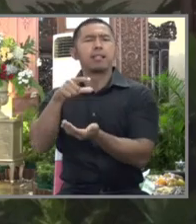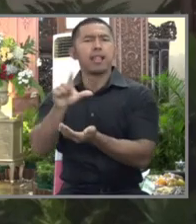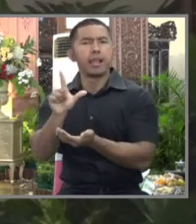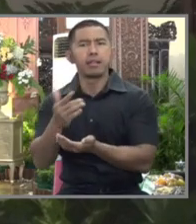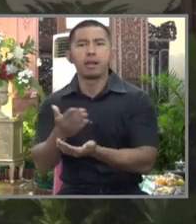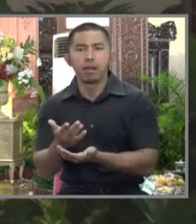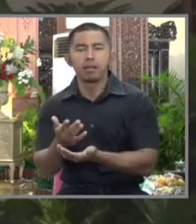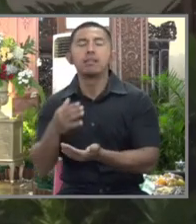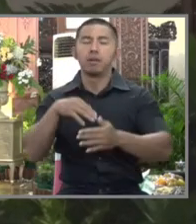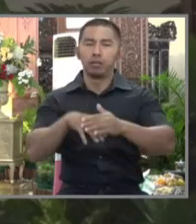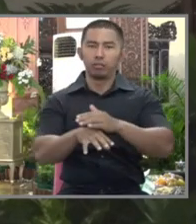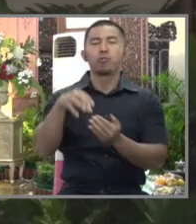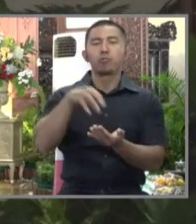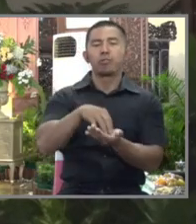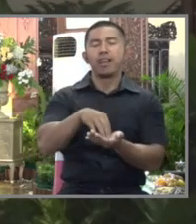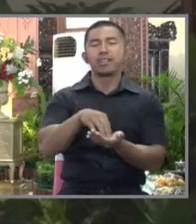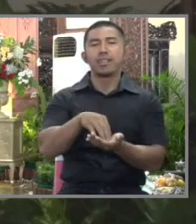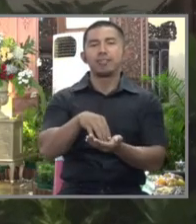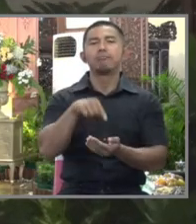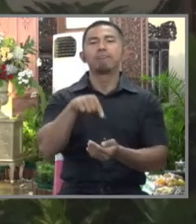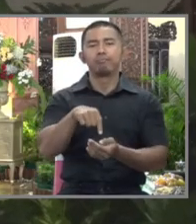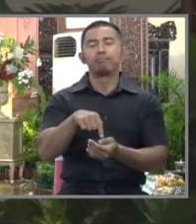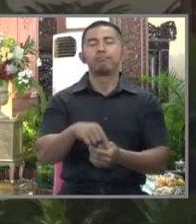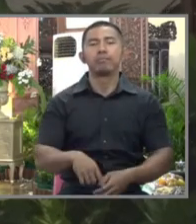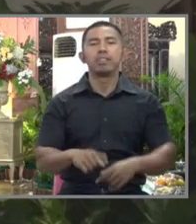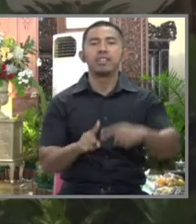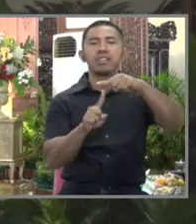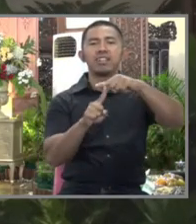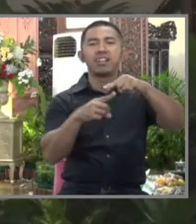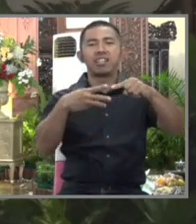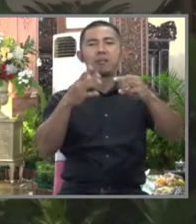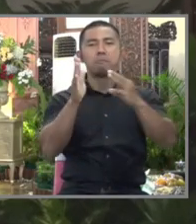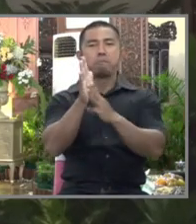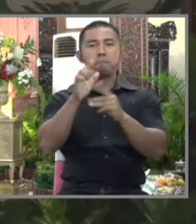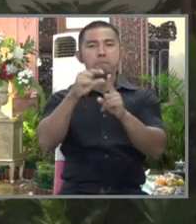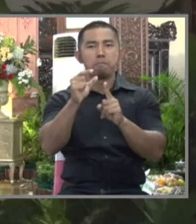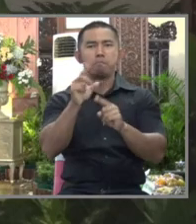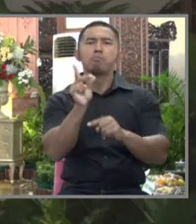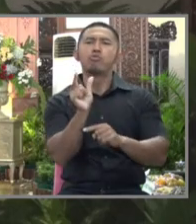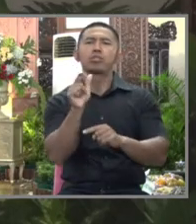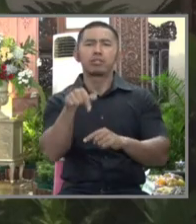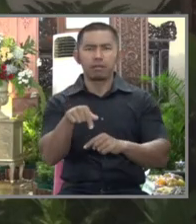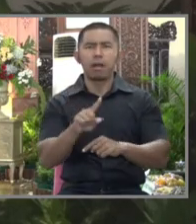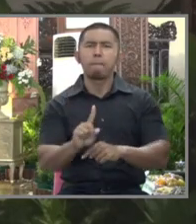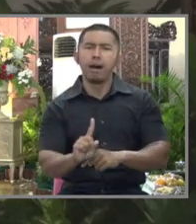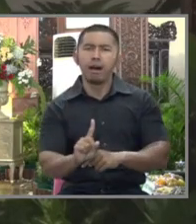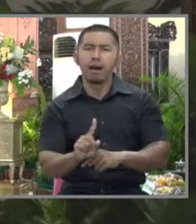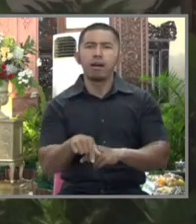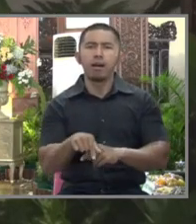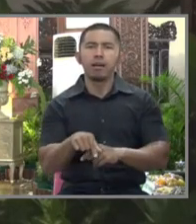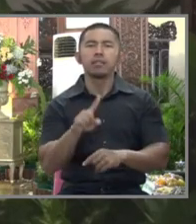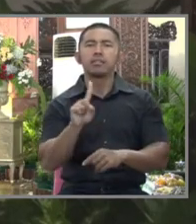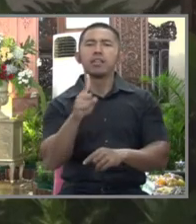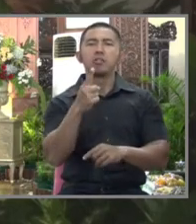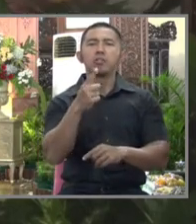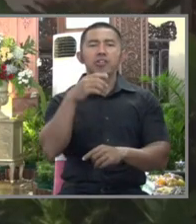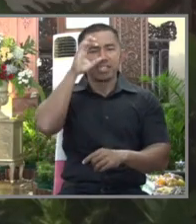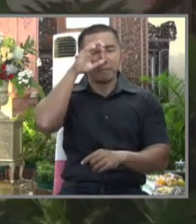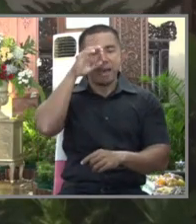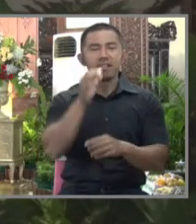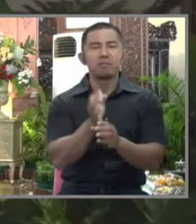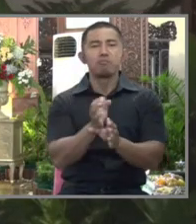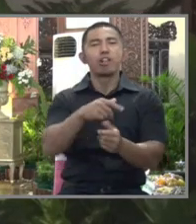adalah wilayah di Tempur, yang Tempur ini merupakan satu wilayah kecamatan sebagai penghasil